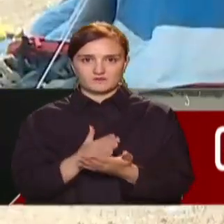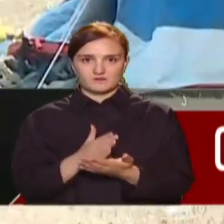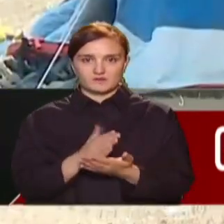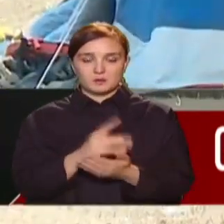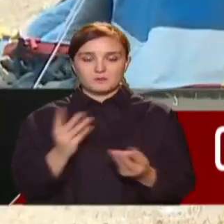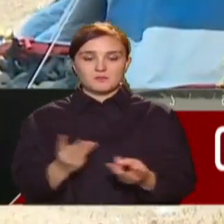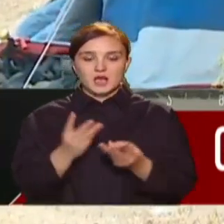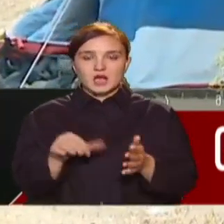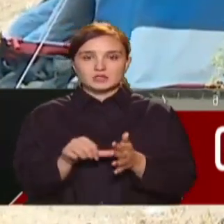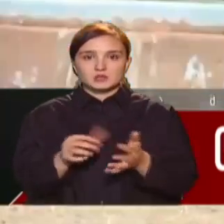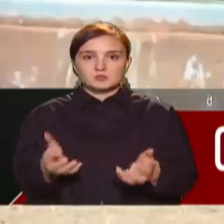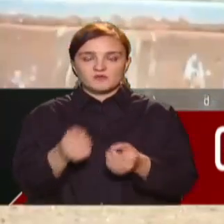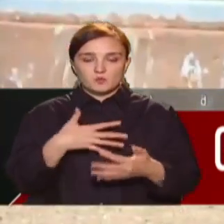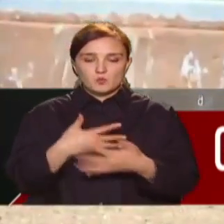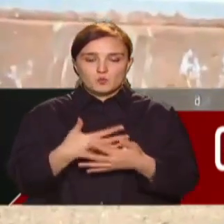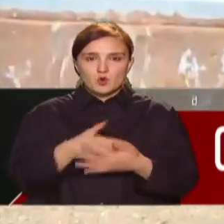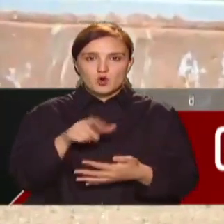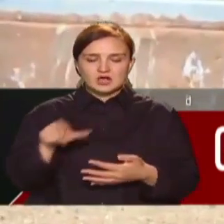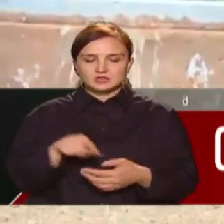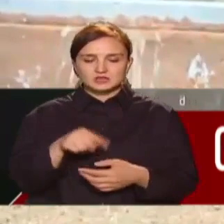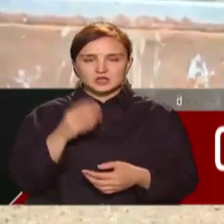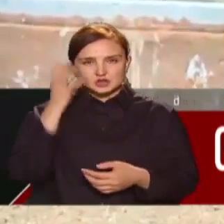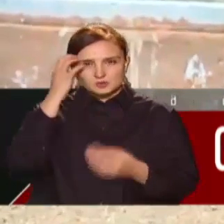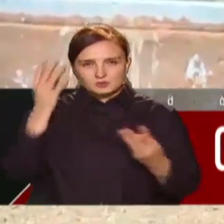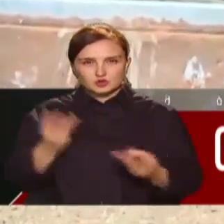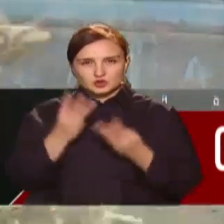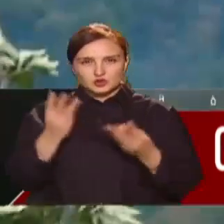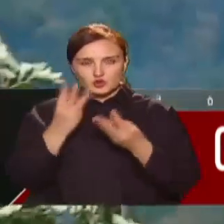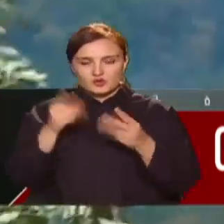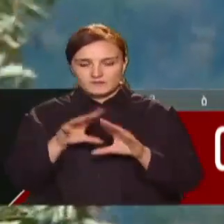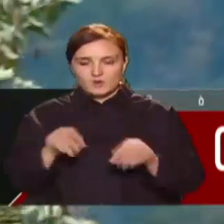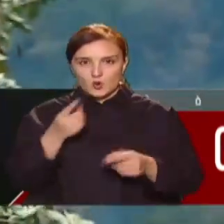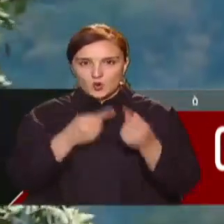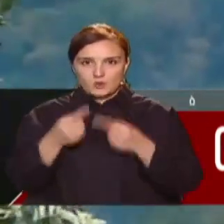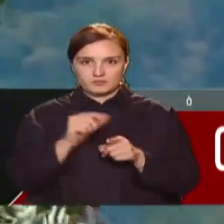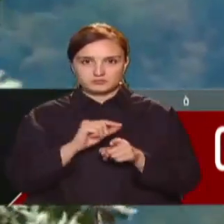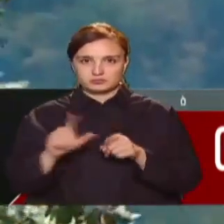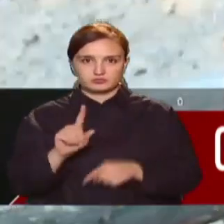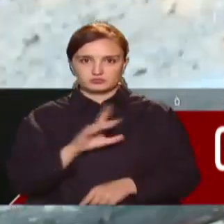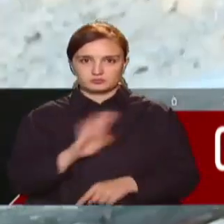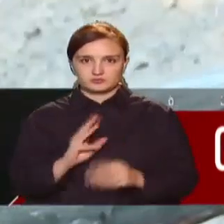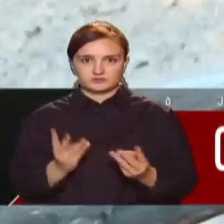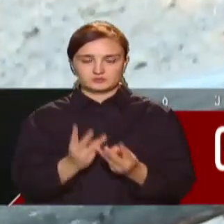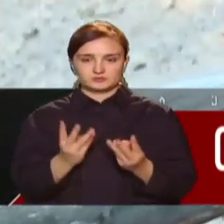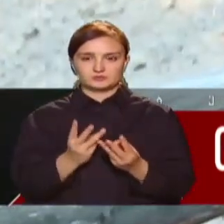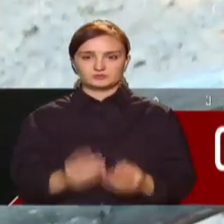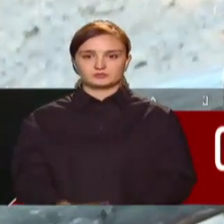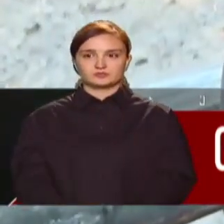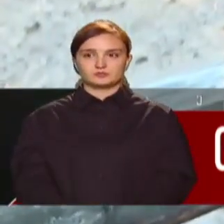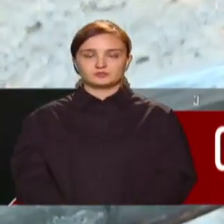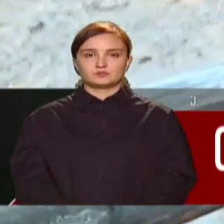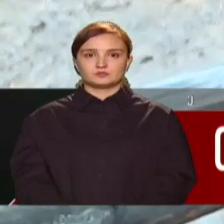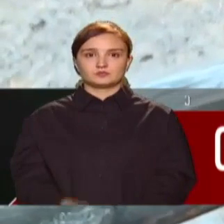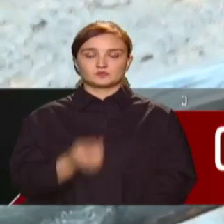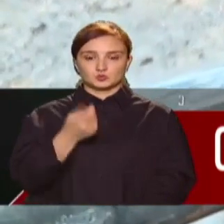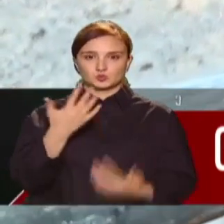Aseve mekhandzre mashvelebi da mokhaliseebi mkhrcholav kerebs samushaoebe rom khandzari kvlav ar gaghivdes. Uke etqova ashkarat ro kreva akhit